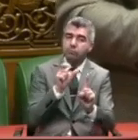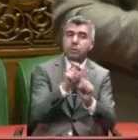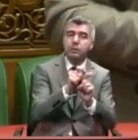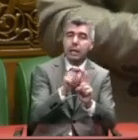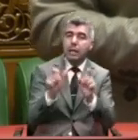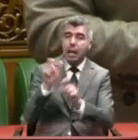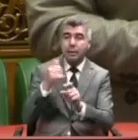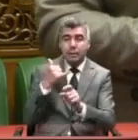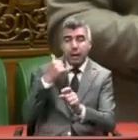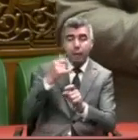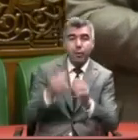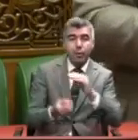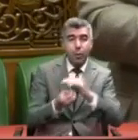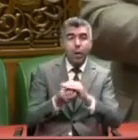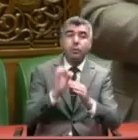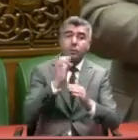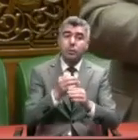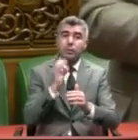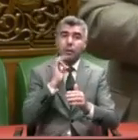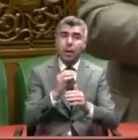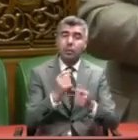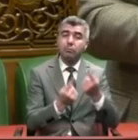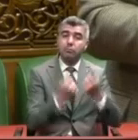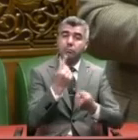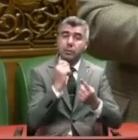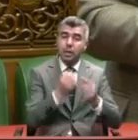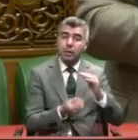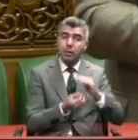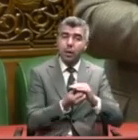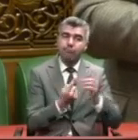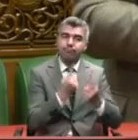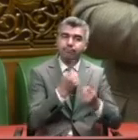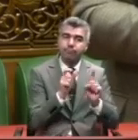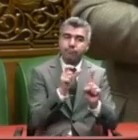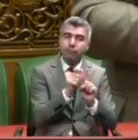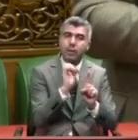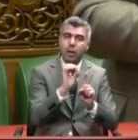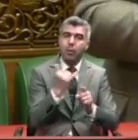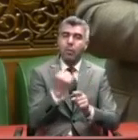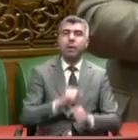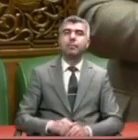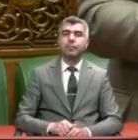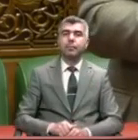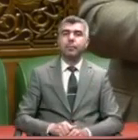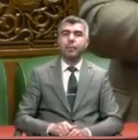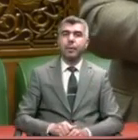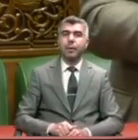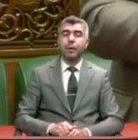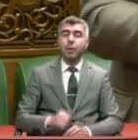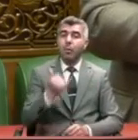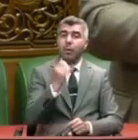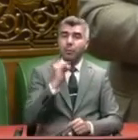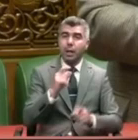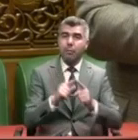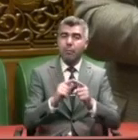الاسف تابعنا تعرض بعض المبلغين للرش عن الرشوه لمضايقات التسريع باصلاح المرسوم المنظم للصفقات